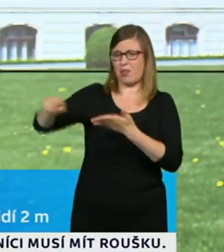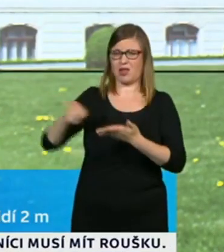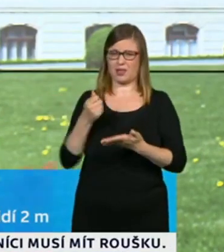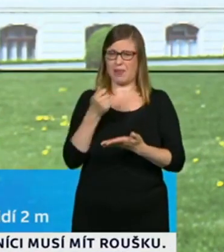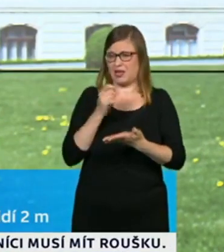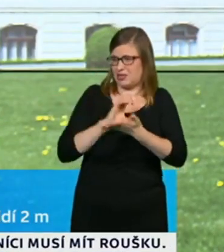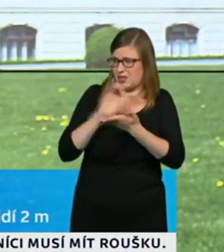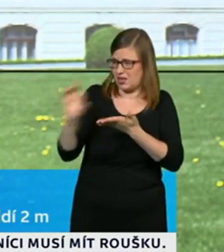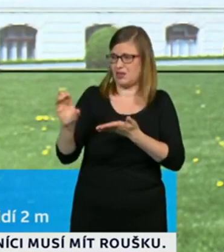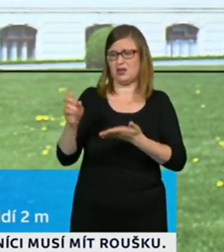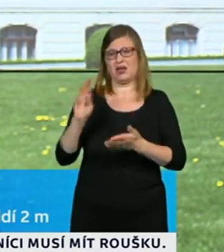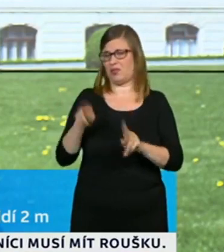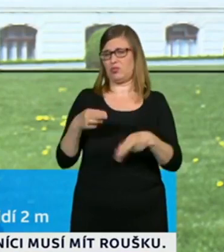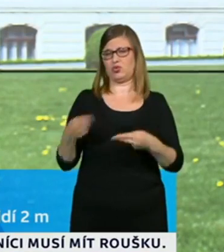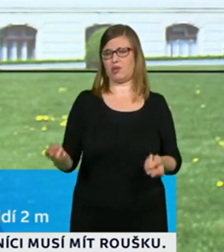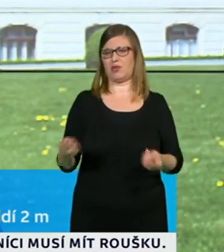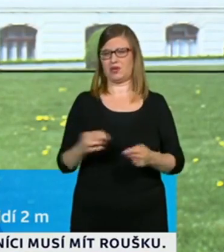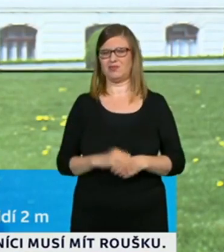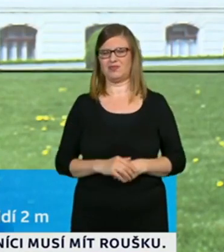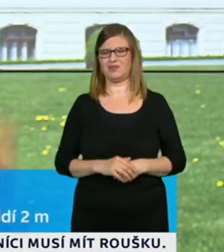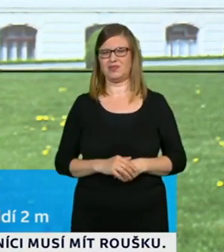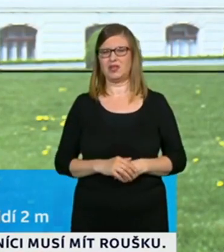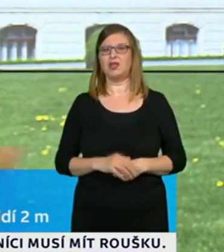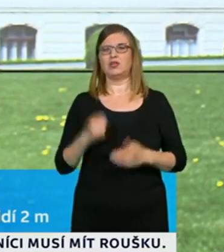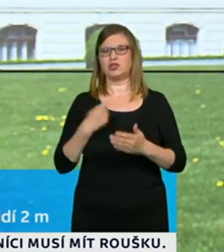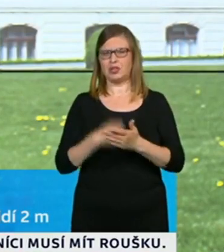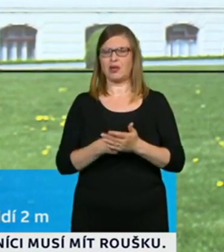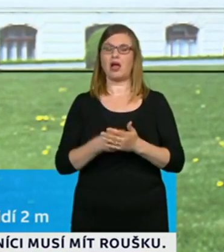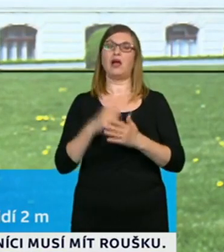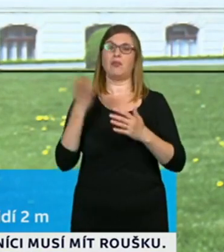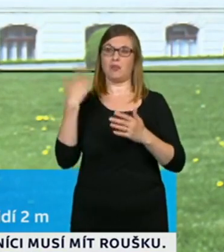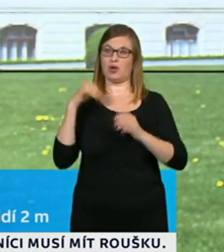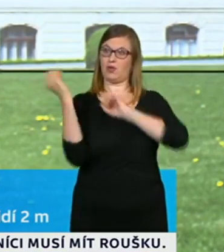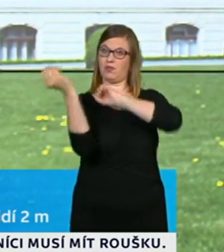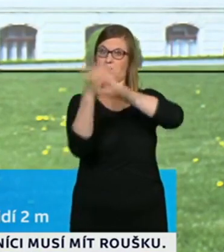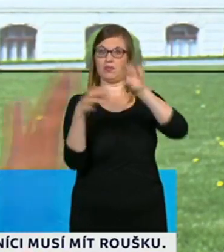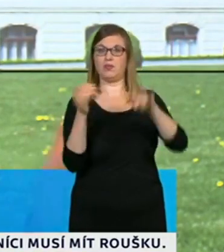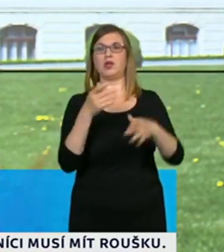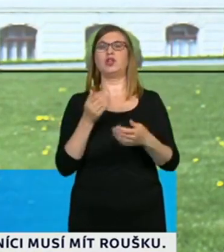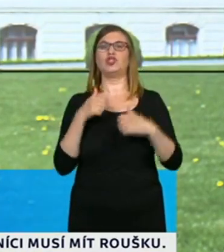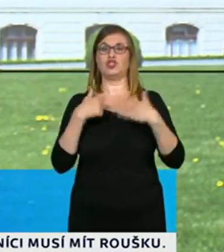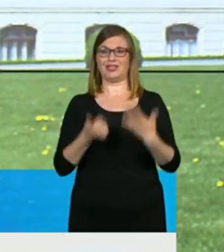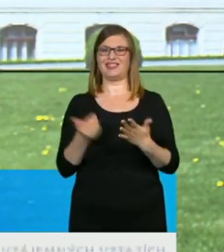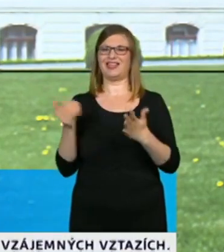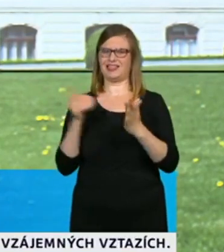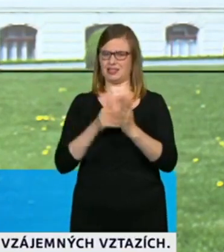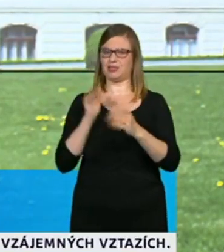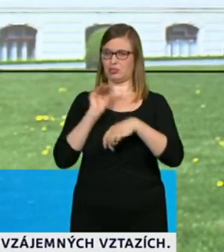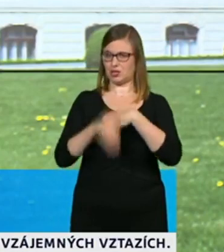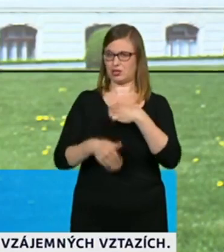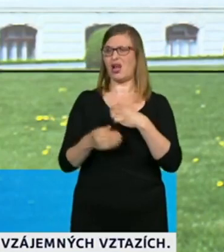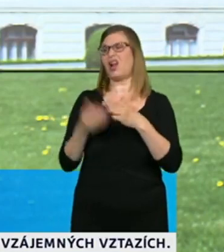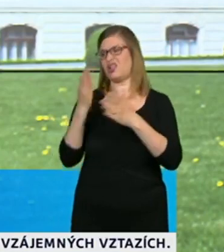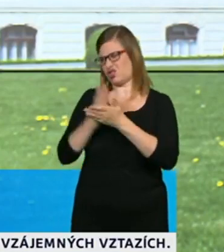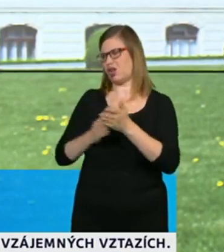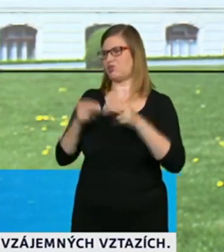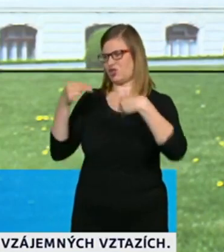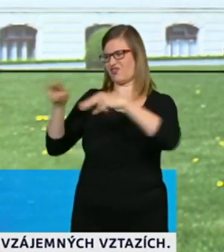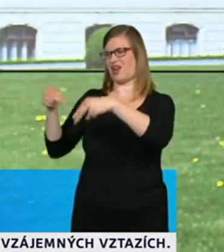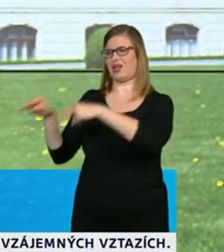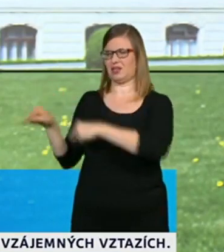říct, že těch 15 tisíc, těch 65 se muselo vrátit, ale oni postupně chodí a proplácí se zpátky. No a co se týká ošetřovného u